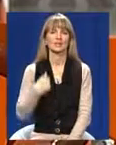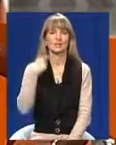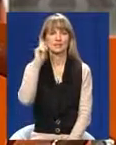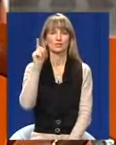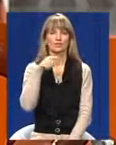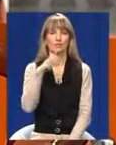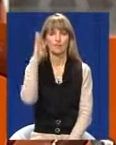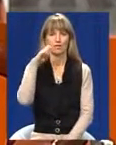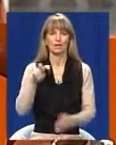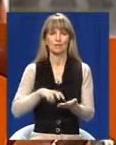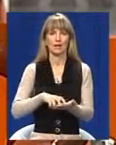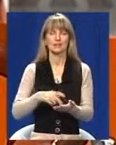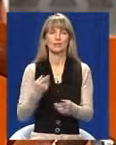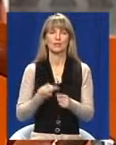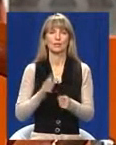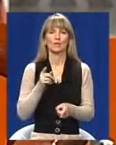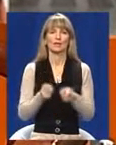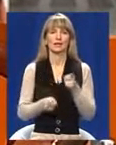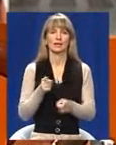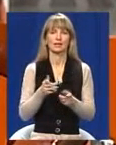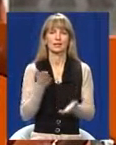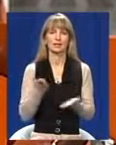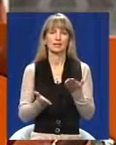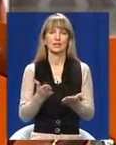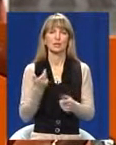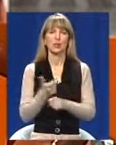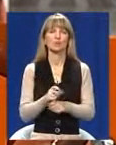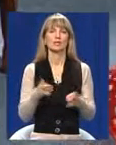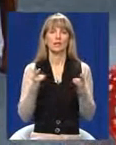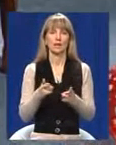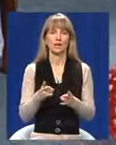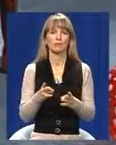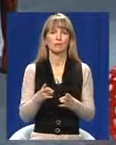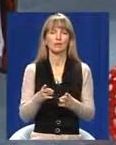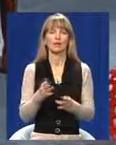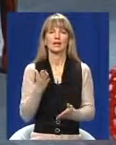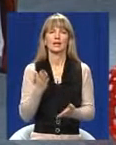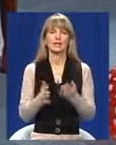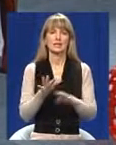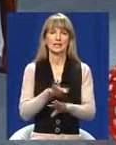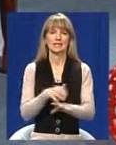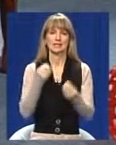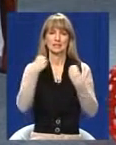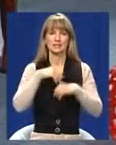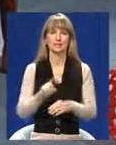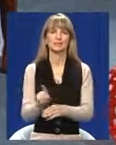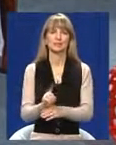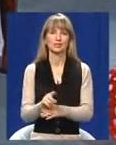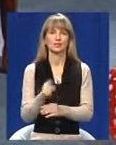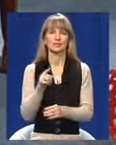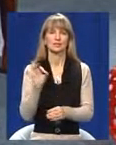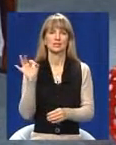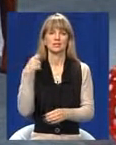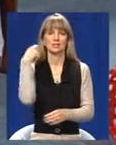вони води бояться, тому буде дуже рідко, якщо вже дуже треба. Тому буду. Якщо кицька з'їсть мишку, то ти одразу і